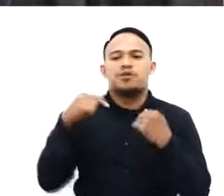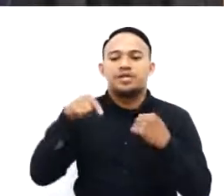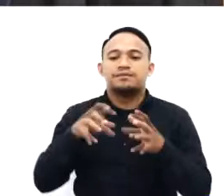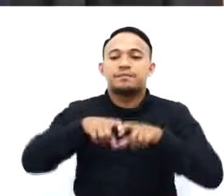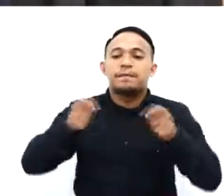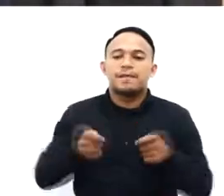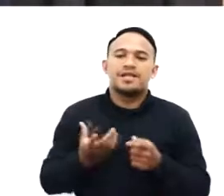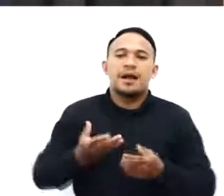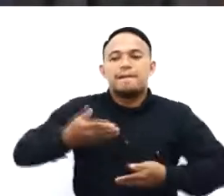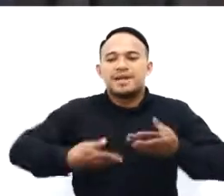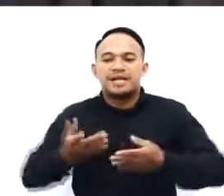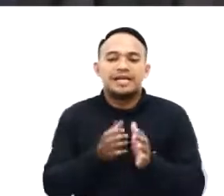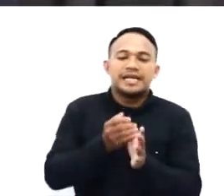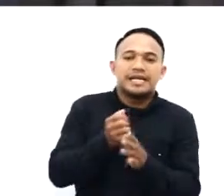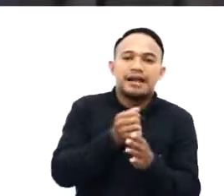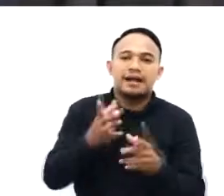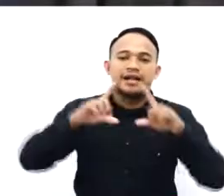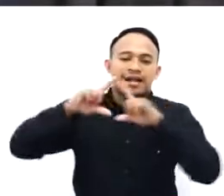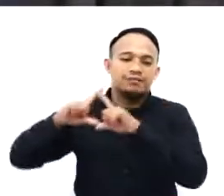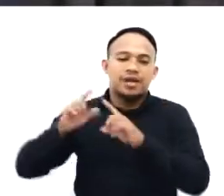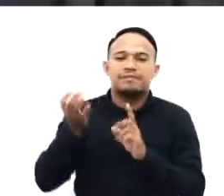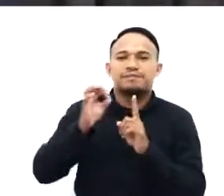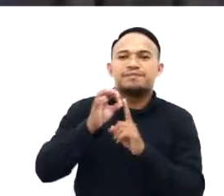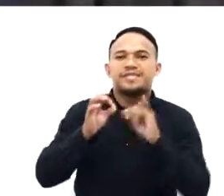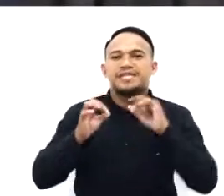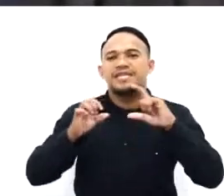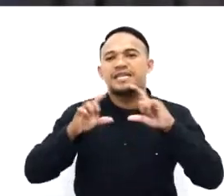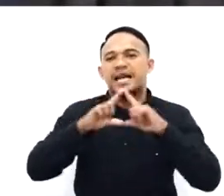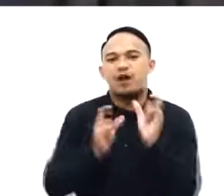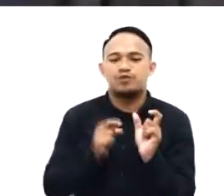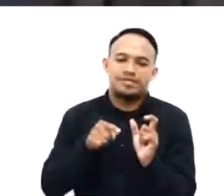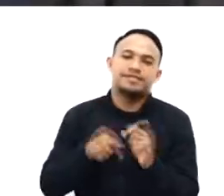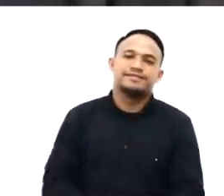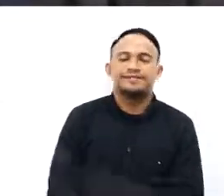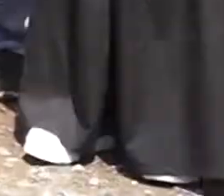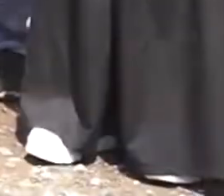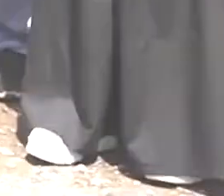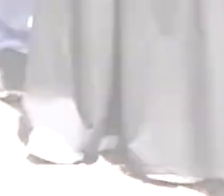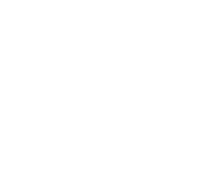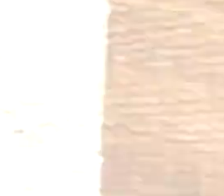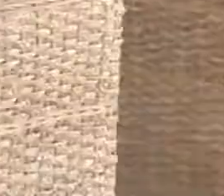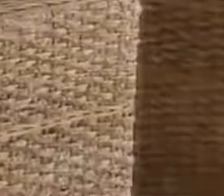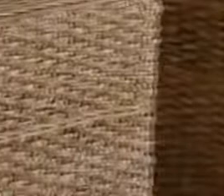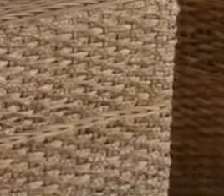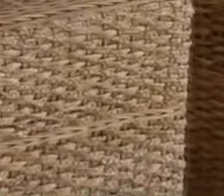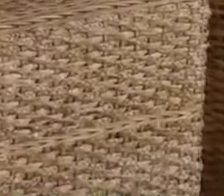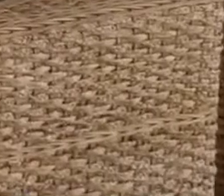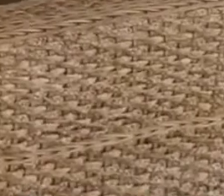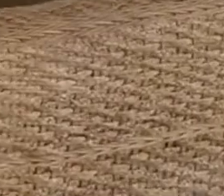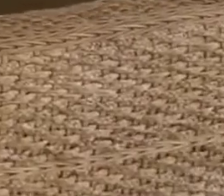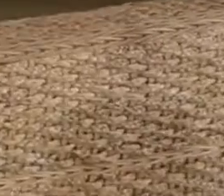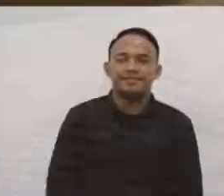Wagub minta pembangunan tempat pemasaran ikan tilamuta di Pacu.